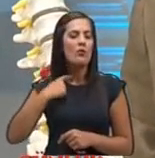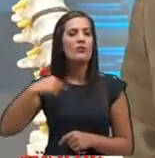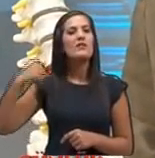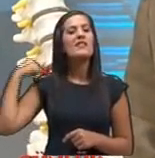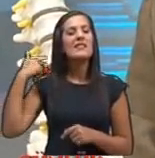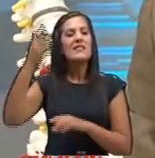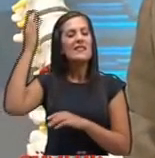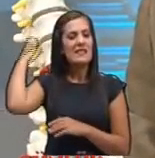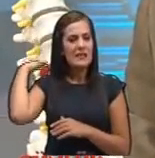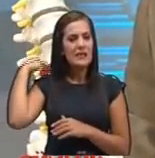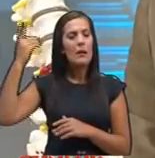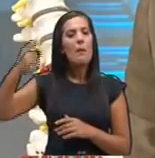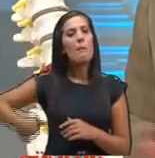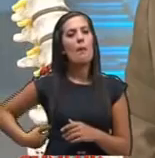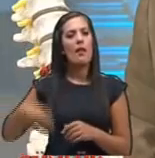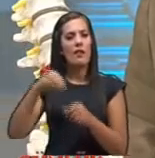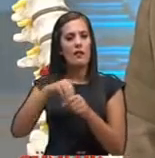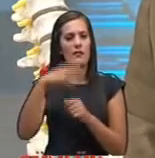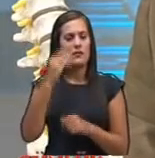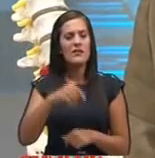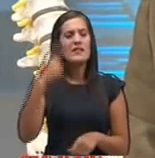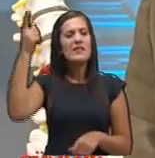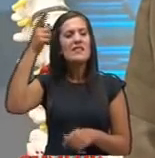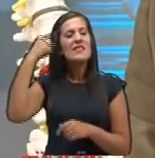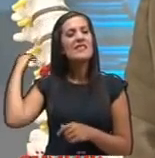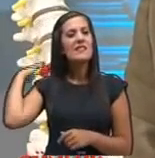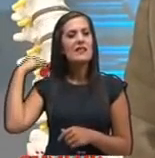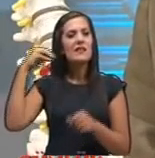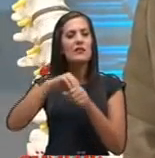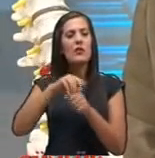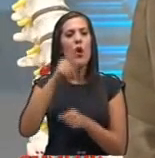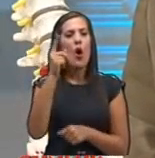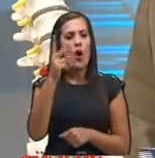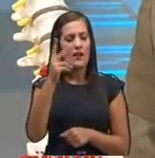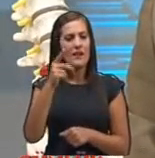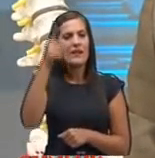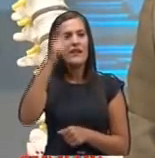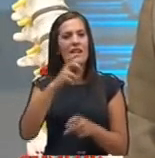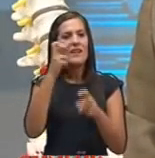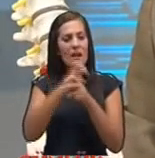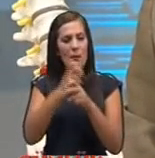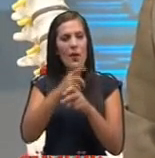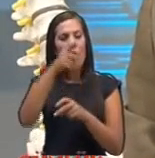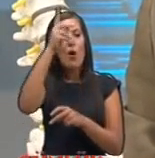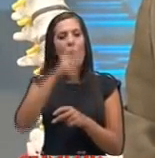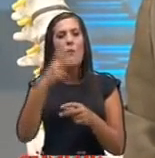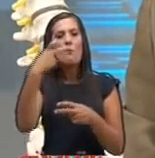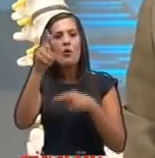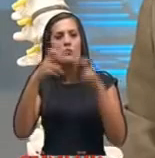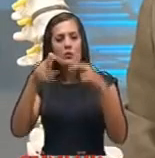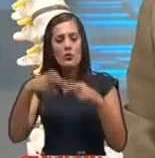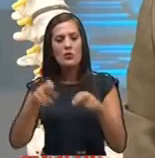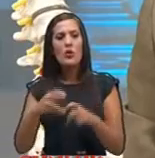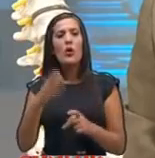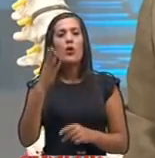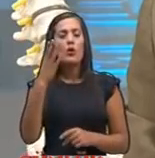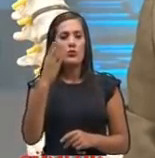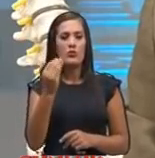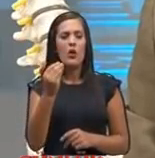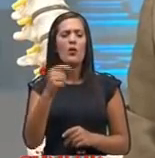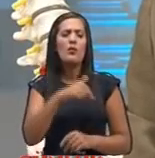ve bel diye ayırıyoruz. Sırttaki 12 omur ve o omurlar arasında boşlukta görülme sıklığı çok